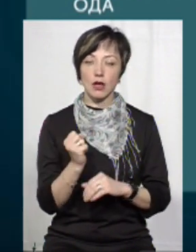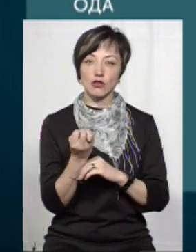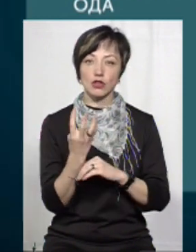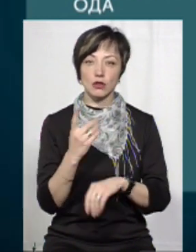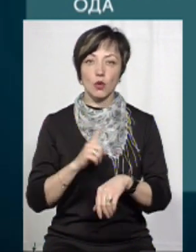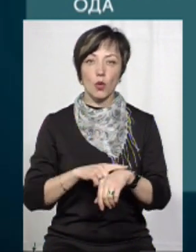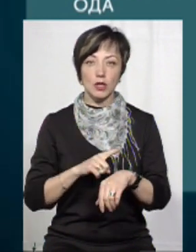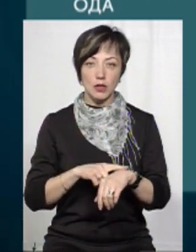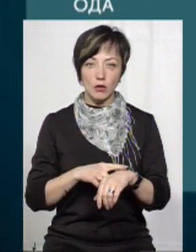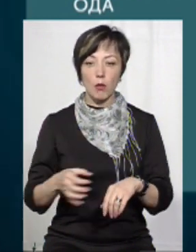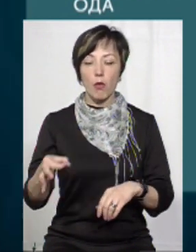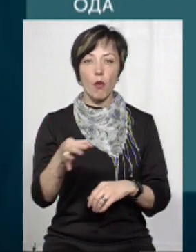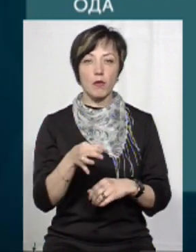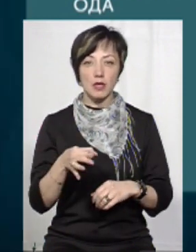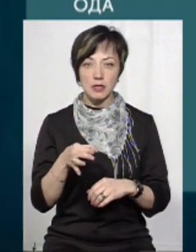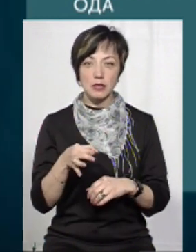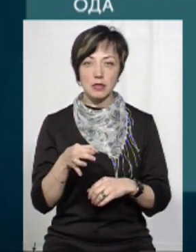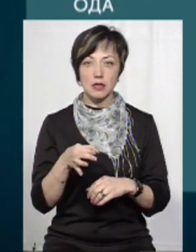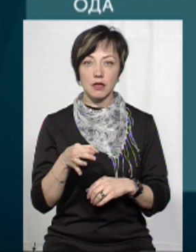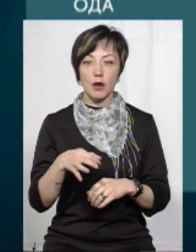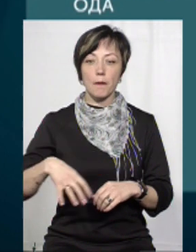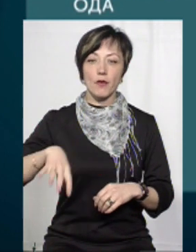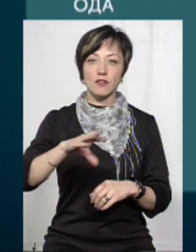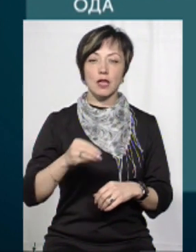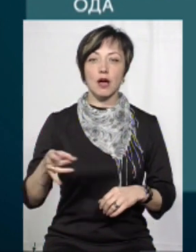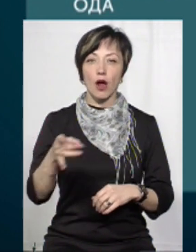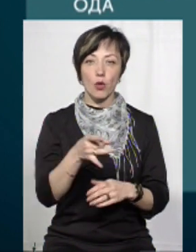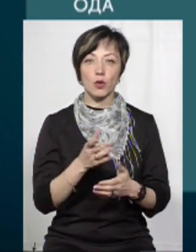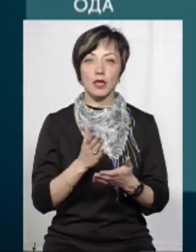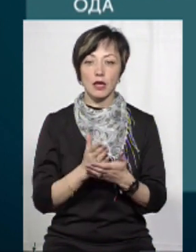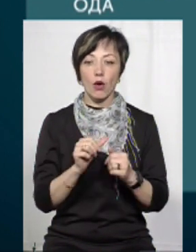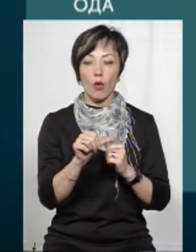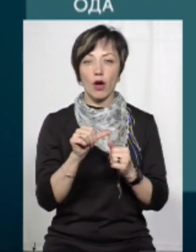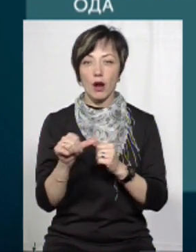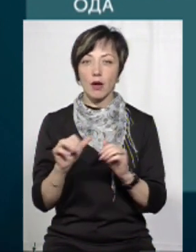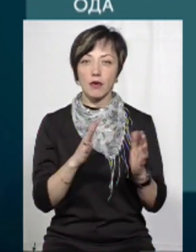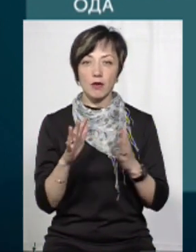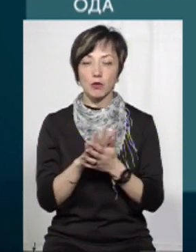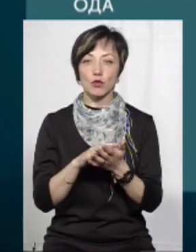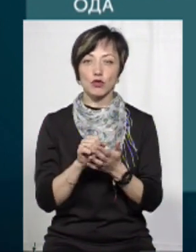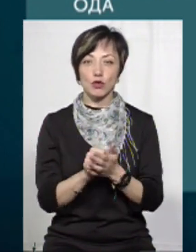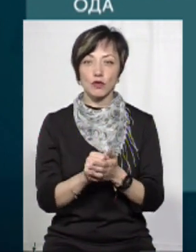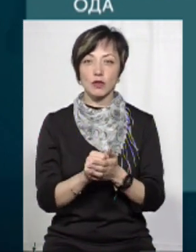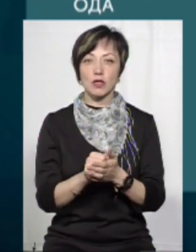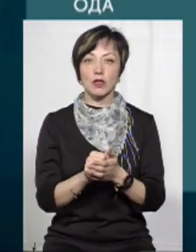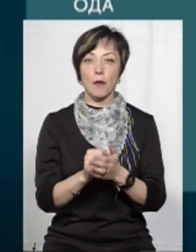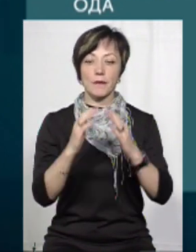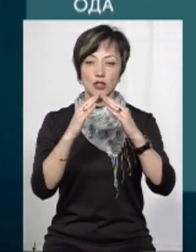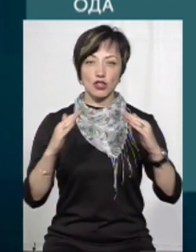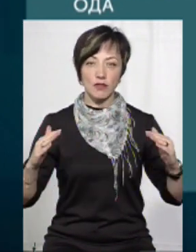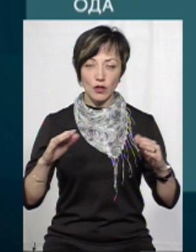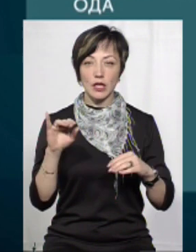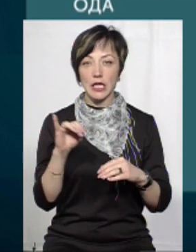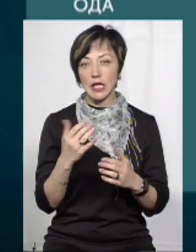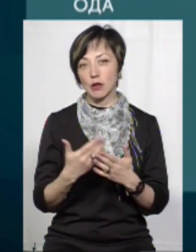14 годину по області, практично по всіх районах, є окремі випадки пошкодження шиферного покриття. Ну,